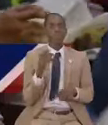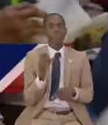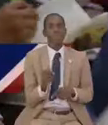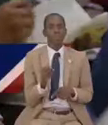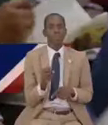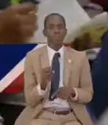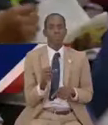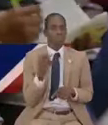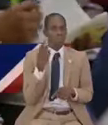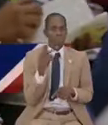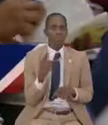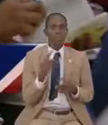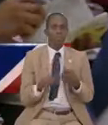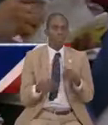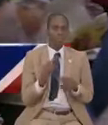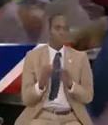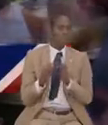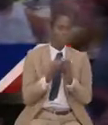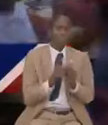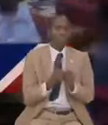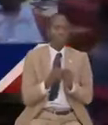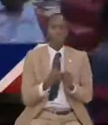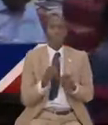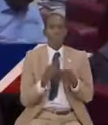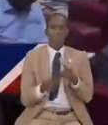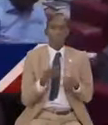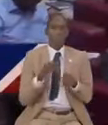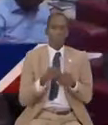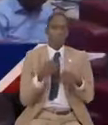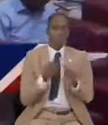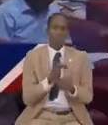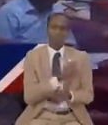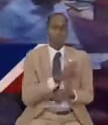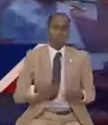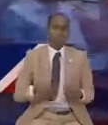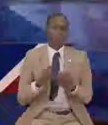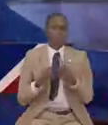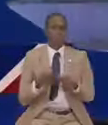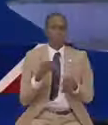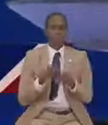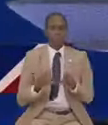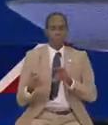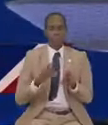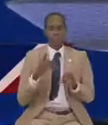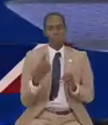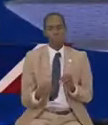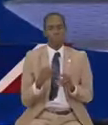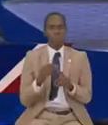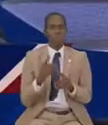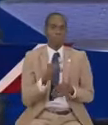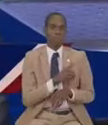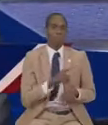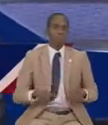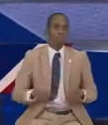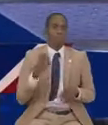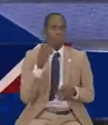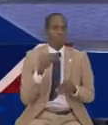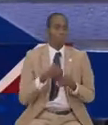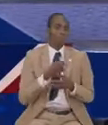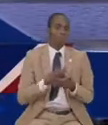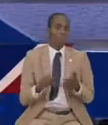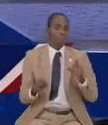sont des compagnons compagnons à sur le Seigneur compagnon à faire l'oeuvre du Seigneur vers C18